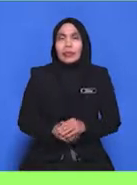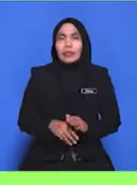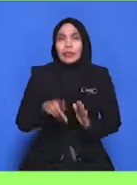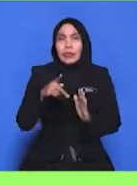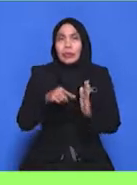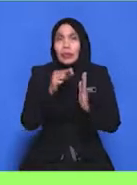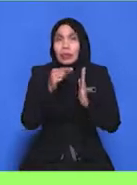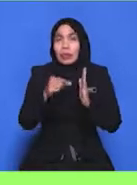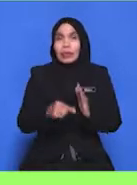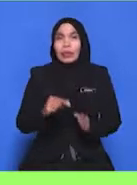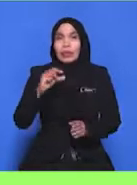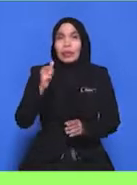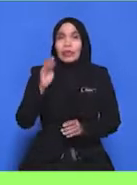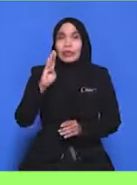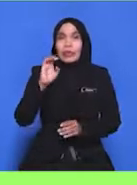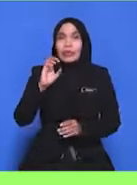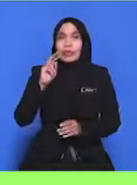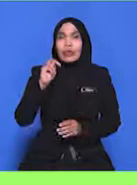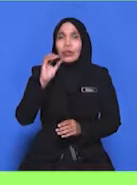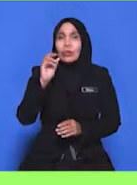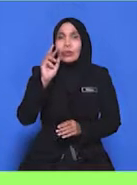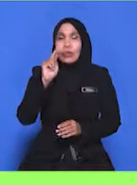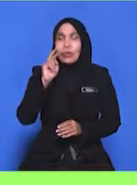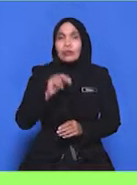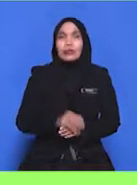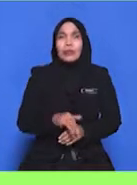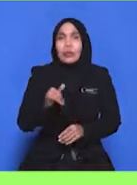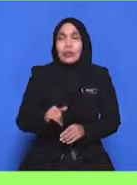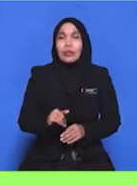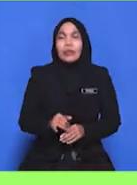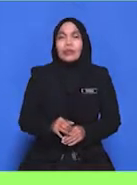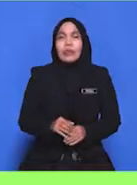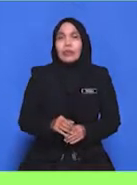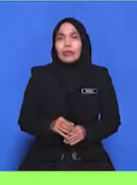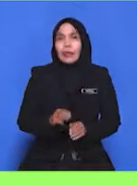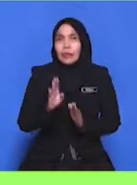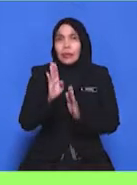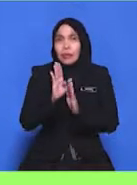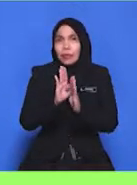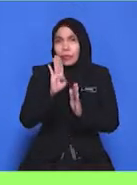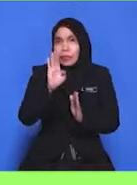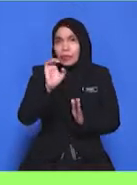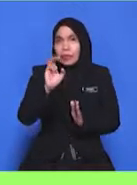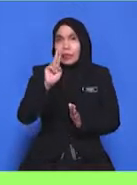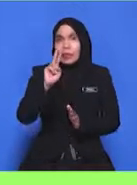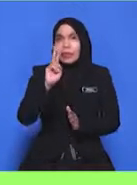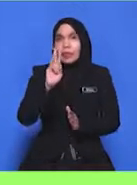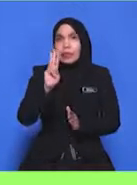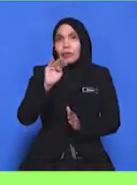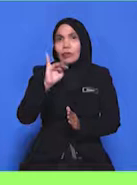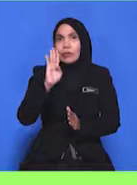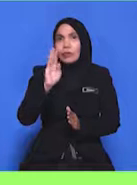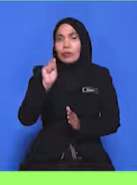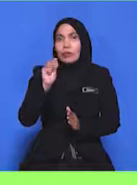menghapuskan pemberontakan oleh puak Khawarij dan Syiah. Berjaya meluaskan wilayah Islam seperti